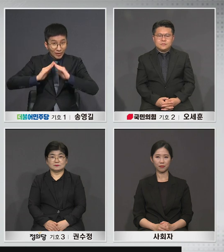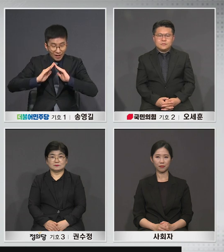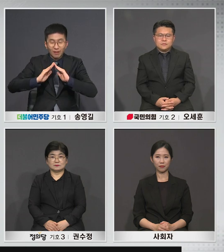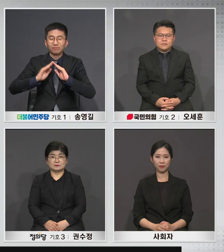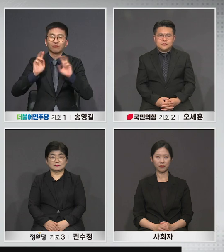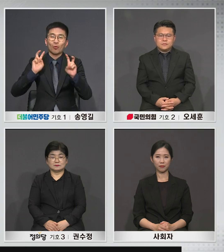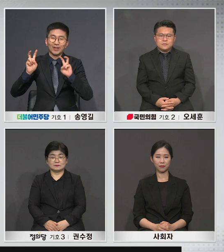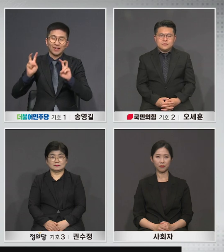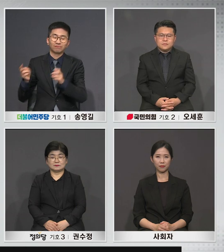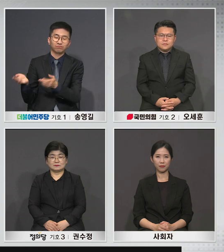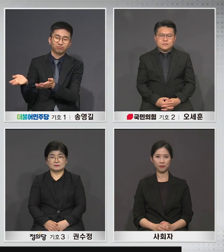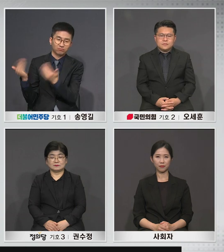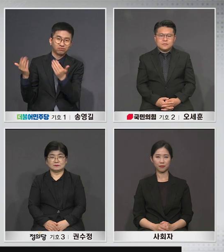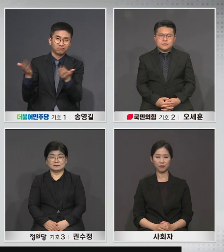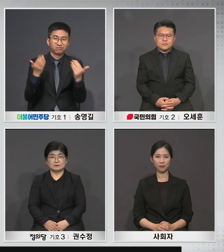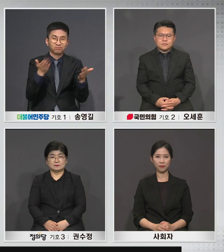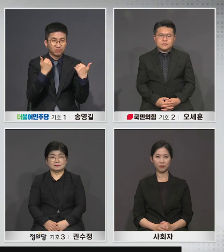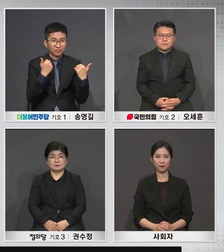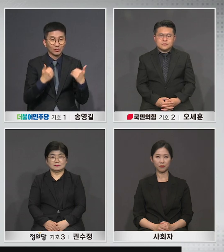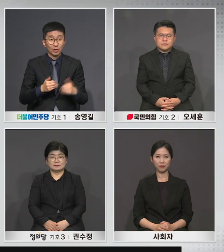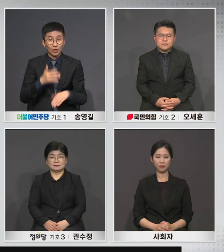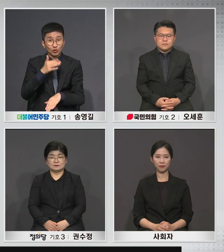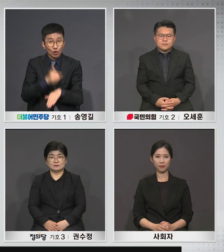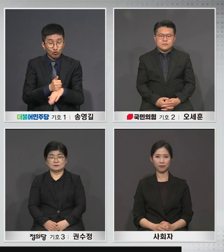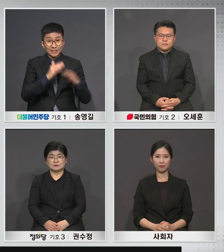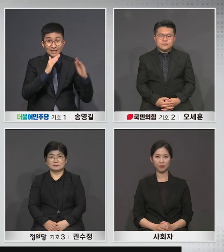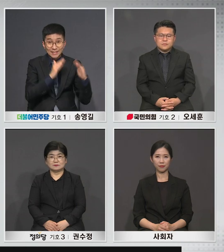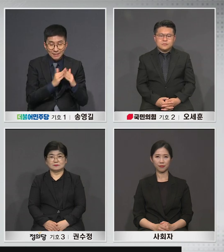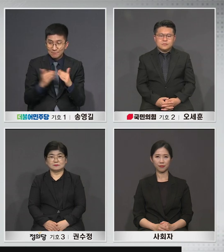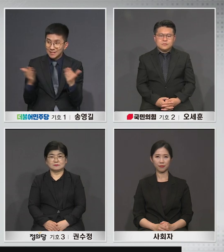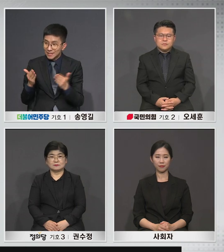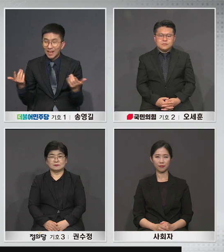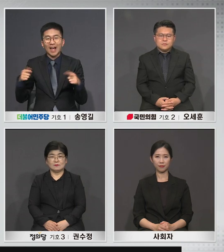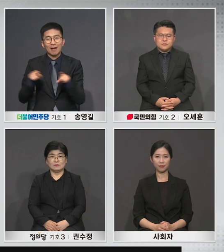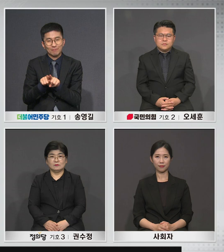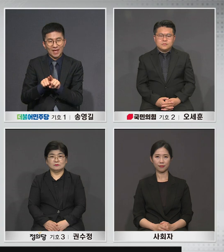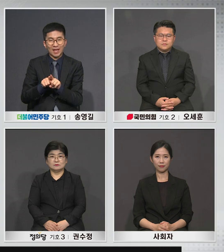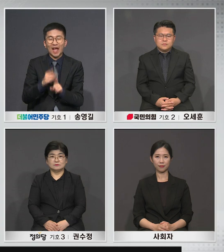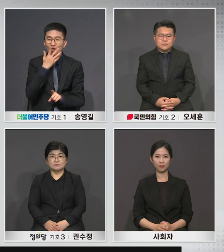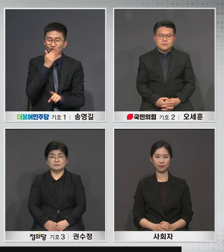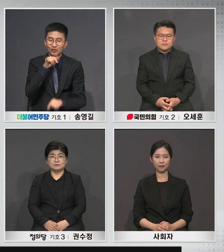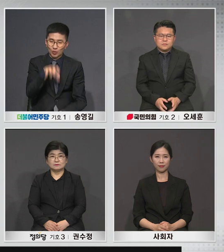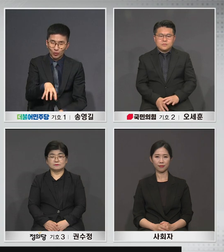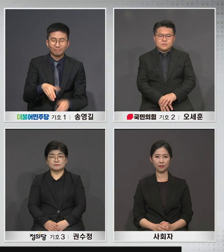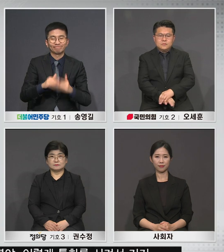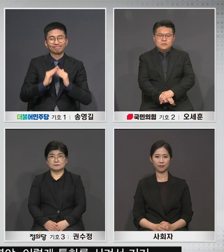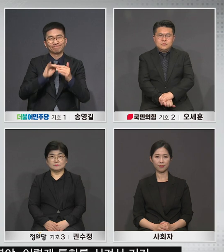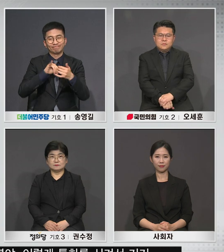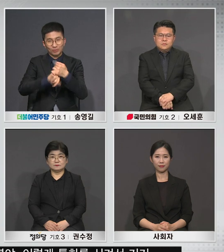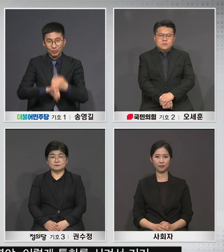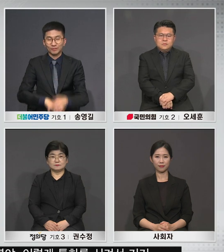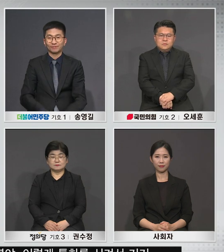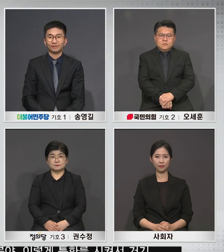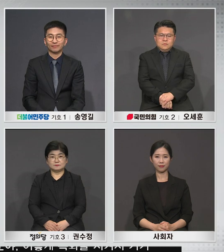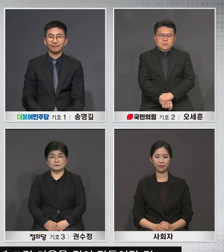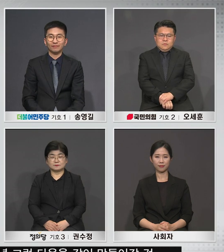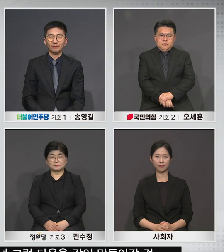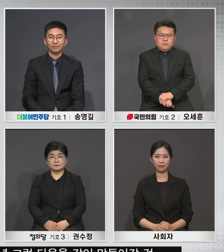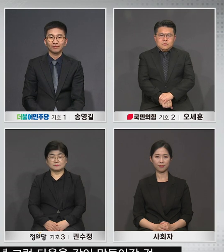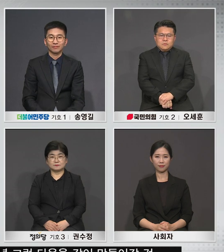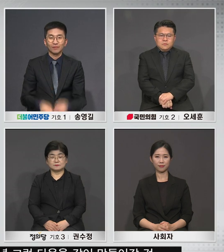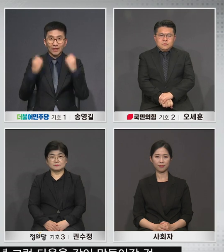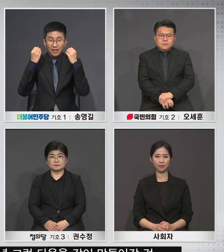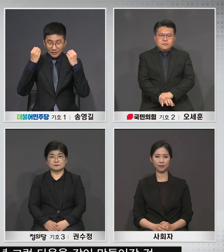주거가 결합되는 청년 그런 타운을 같이 만들어갈 것입니다. 그리고 또 이 벤처 창업